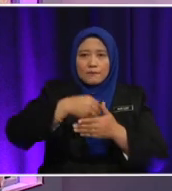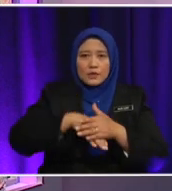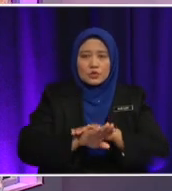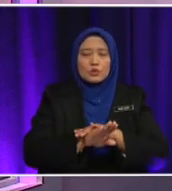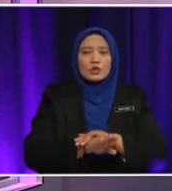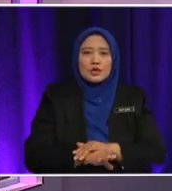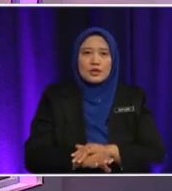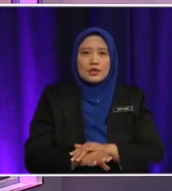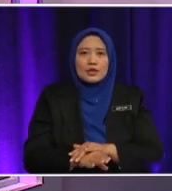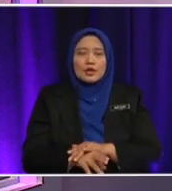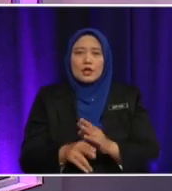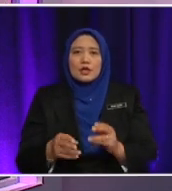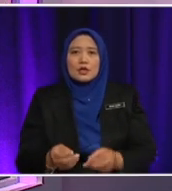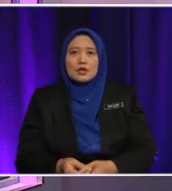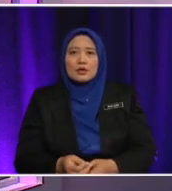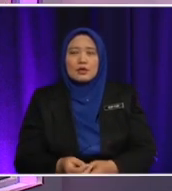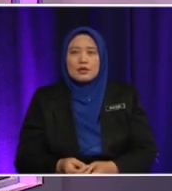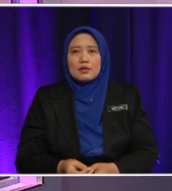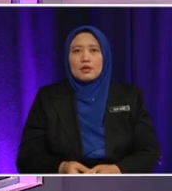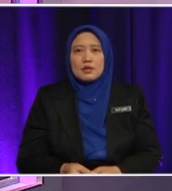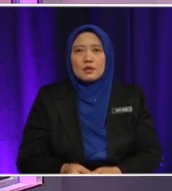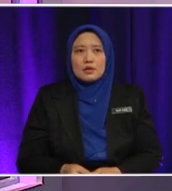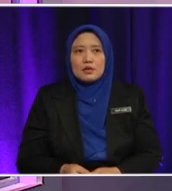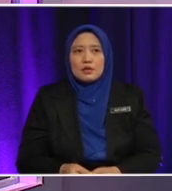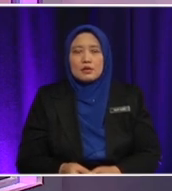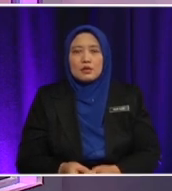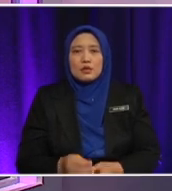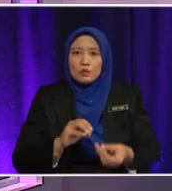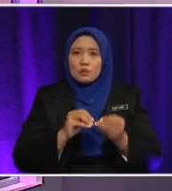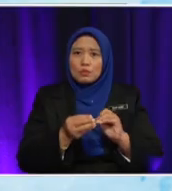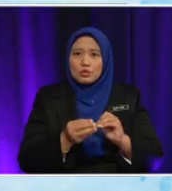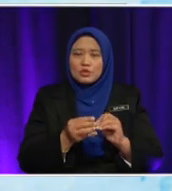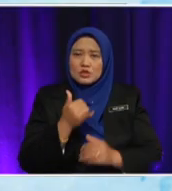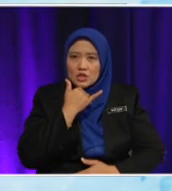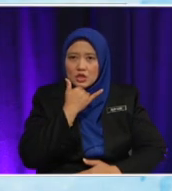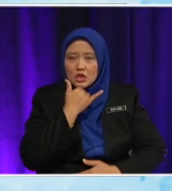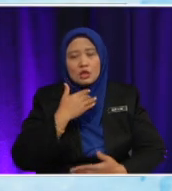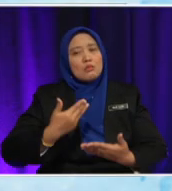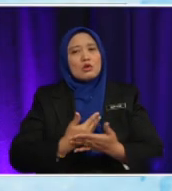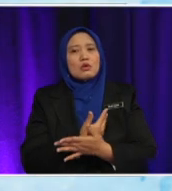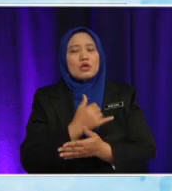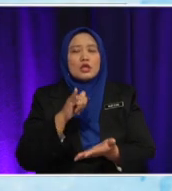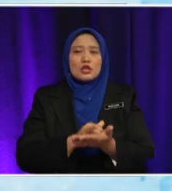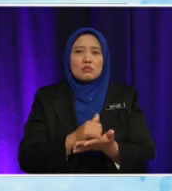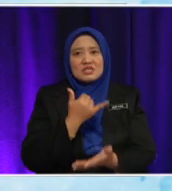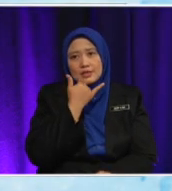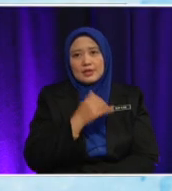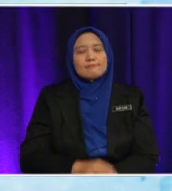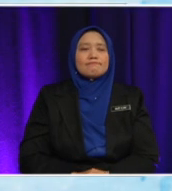kalian masih mengira dan dapat jawaban kalau udah dapat jawaban boleh kunci jawaban kamu